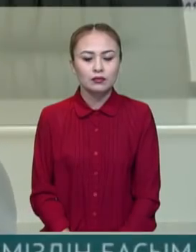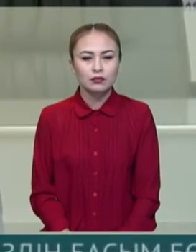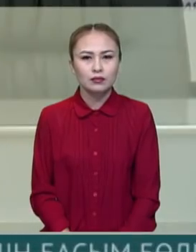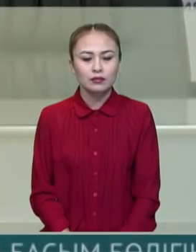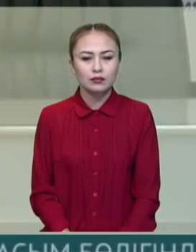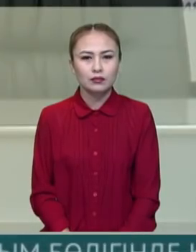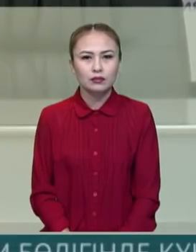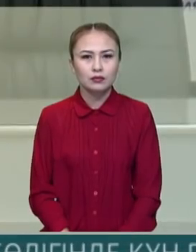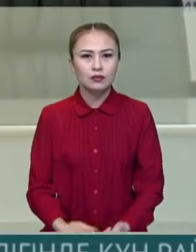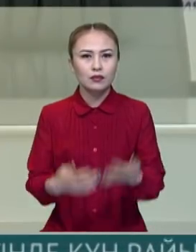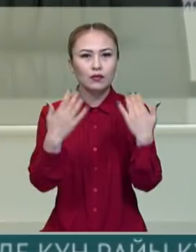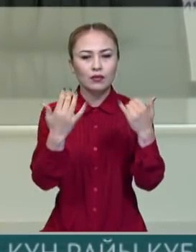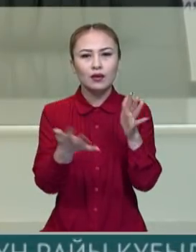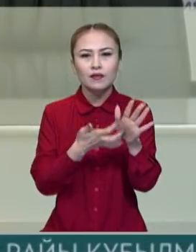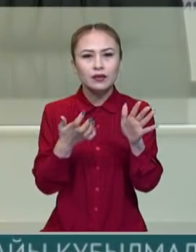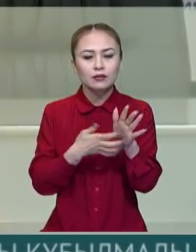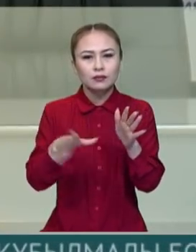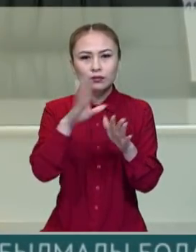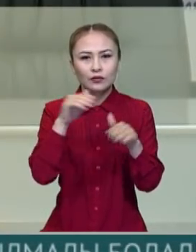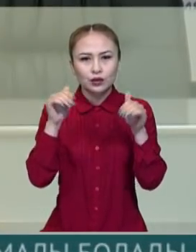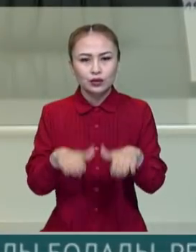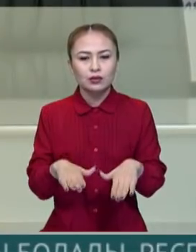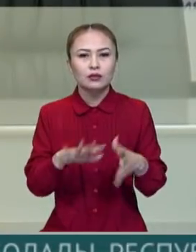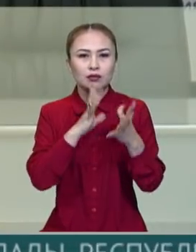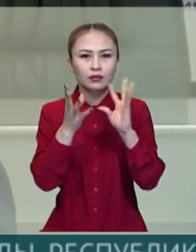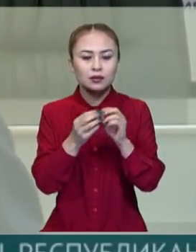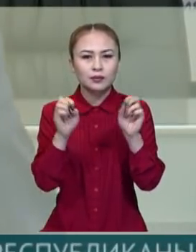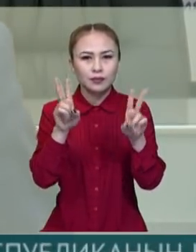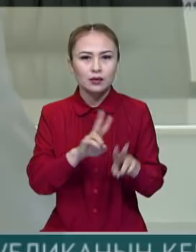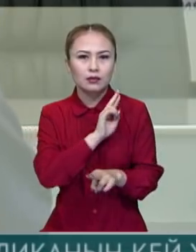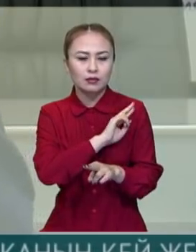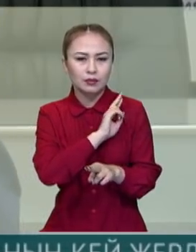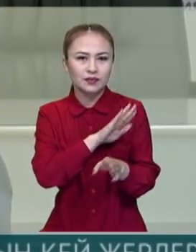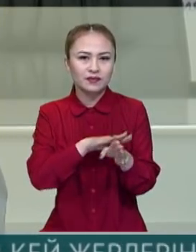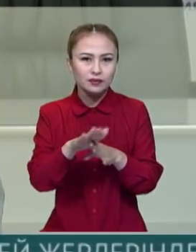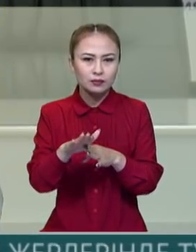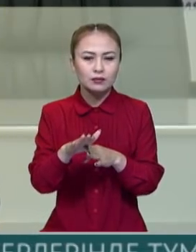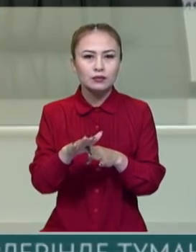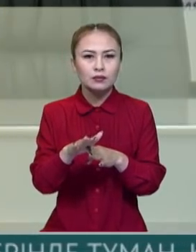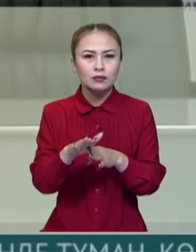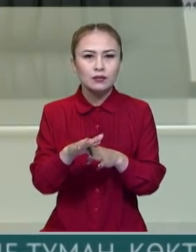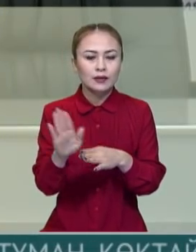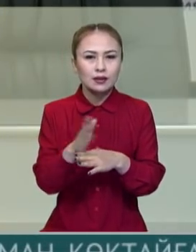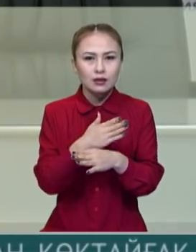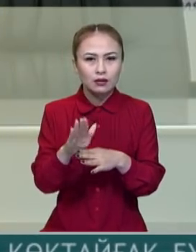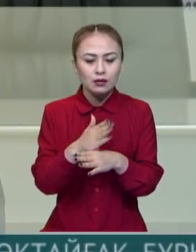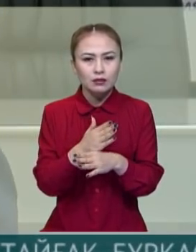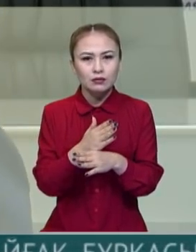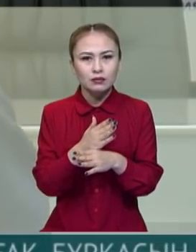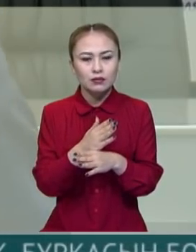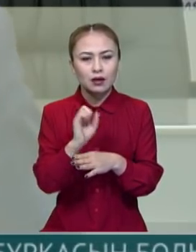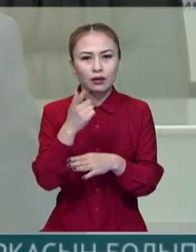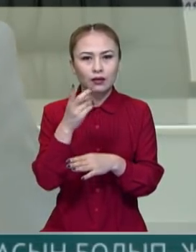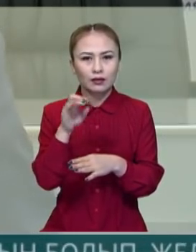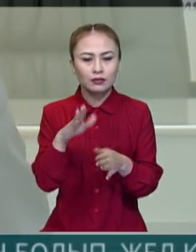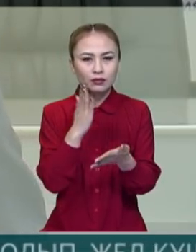Кадр тапшылығының мәселесін шешу бойынша арнайы жұмыстар жүргізілуде. Жаңағы жеке осы